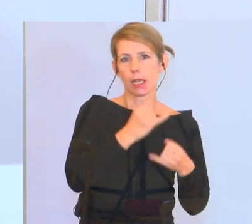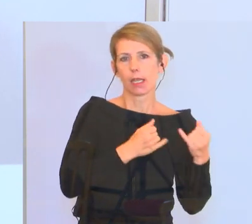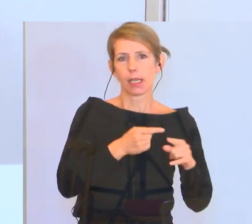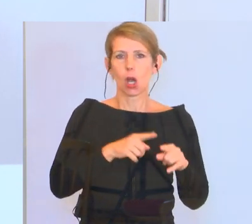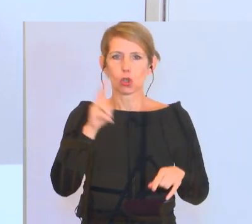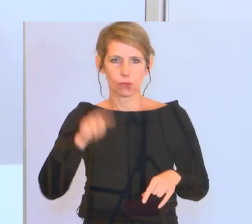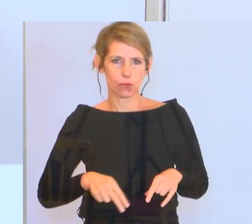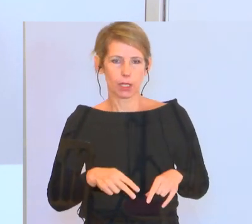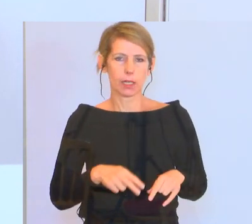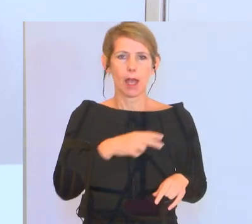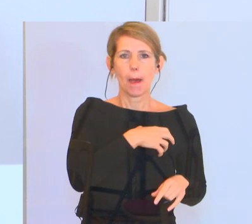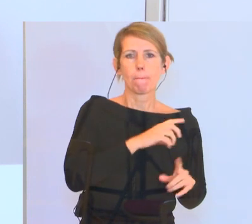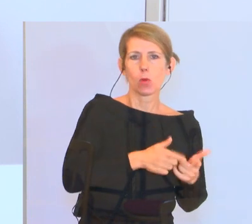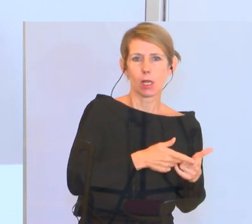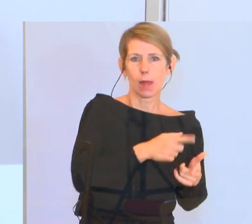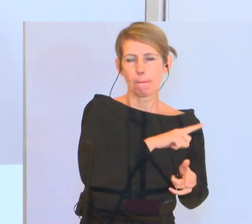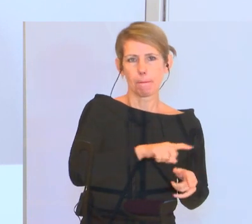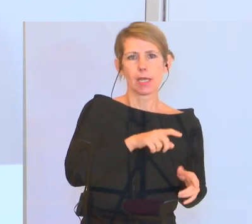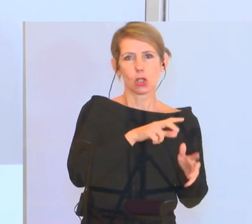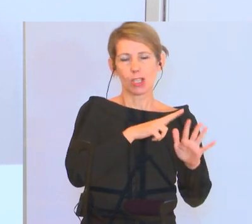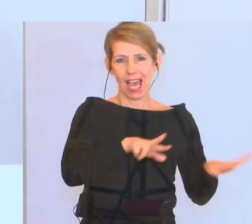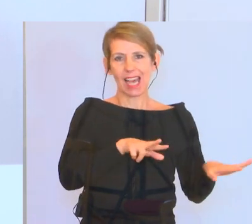Burgenland mit -18%, Wien mit